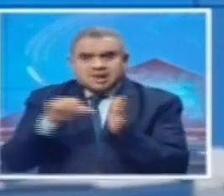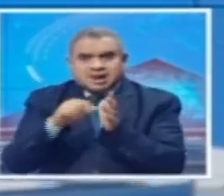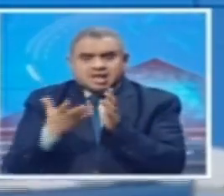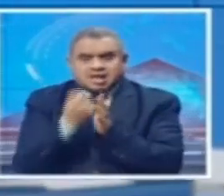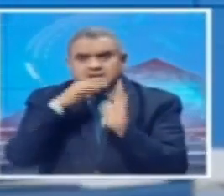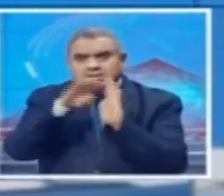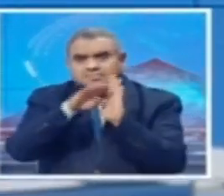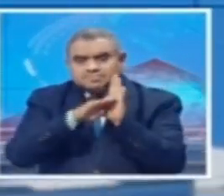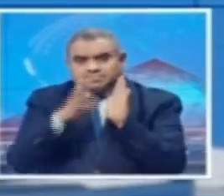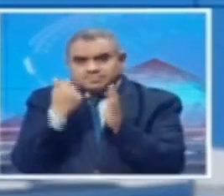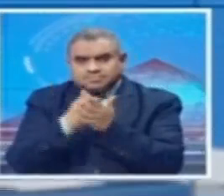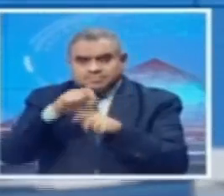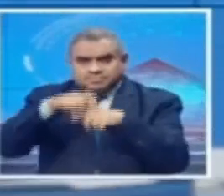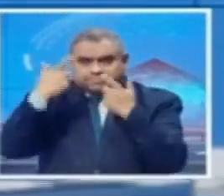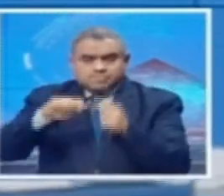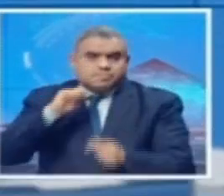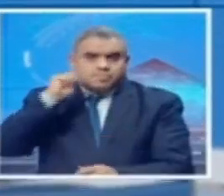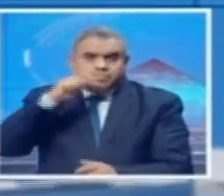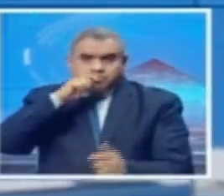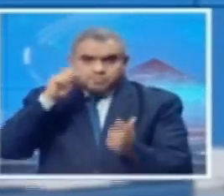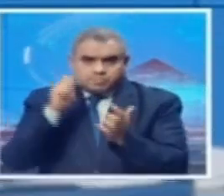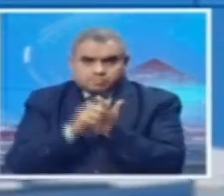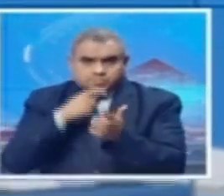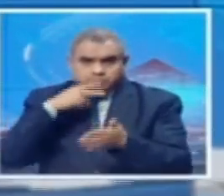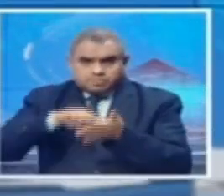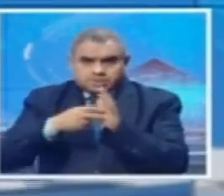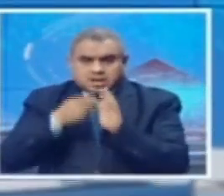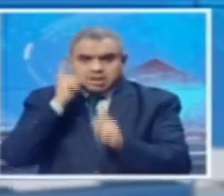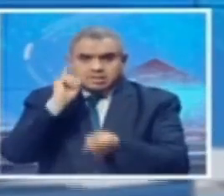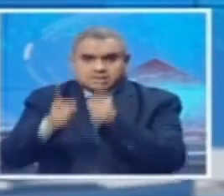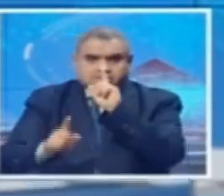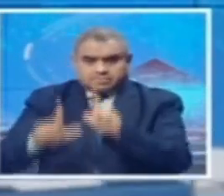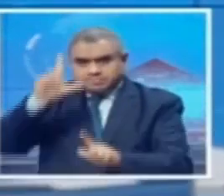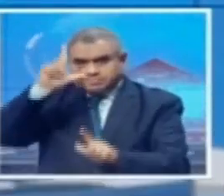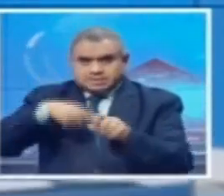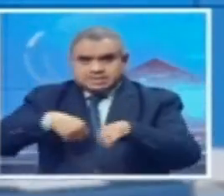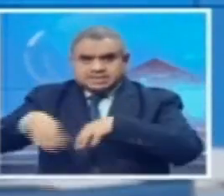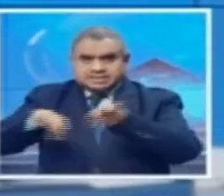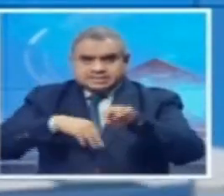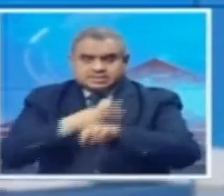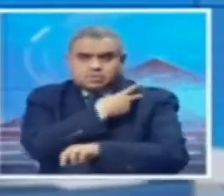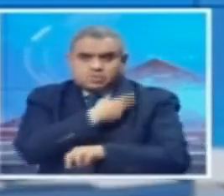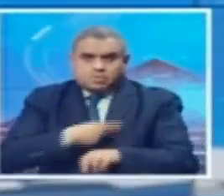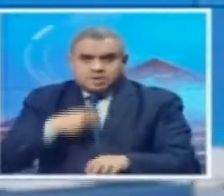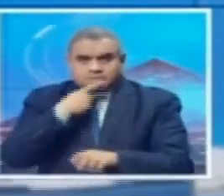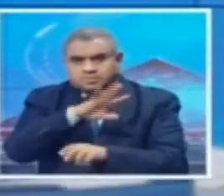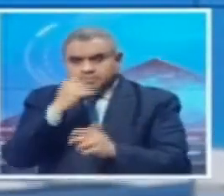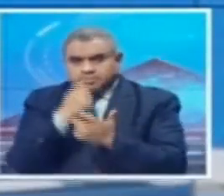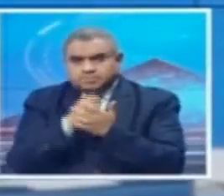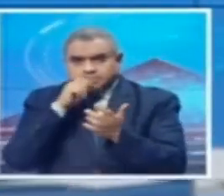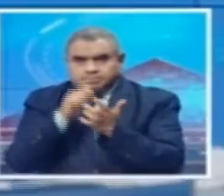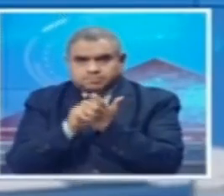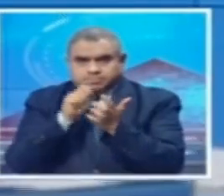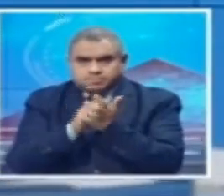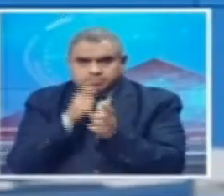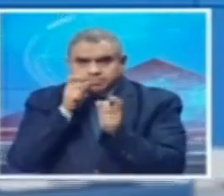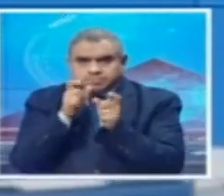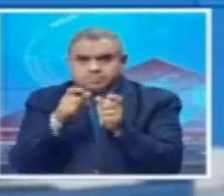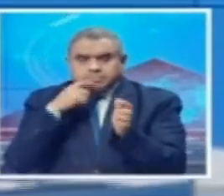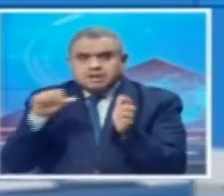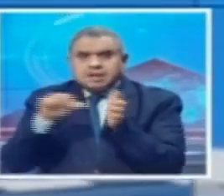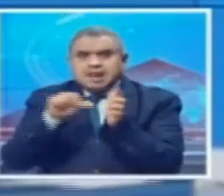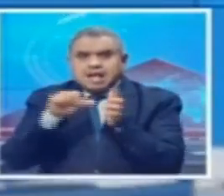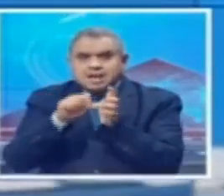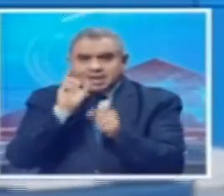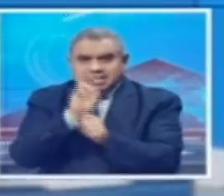غير المنتظمة بالمحافظة، مؤكدا أنه بناء على توجيهات القيادة السياسية للحكومة وكافة الجهات التنفيذية